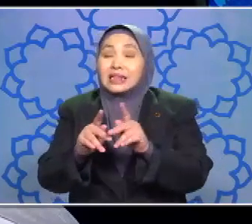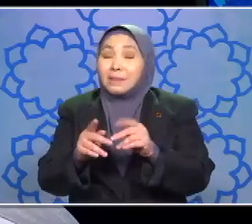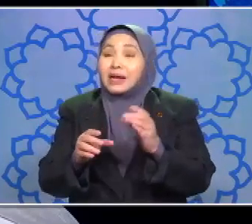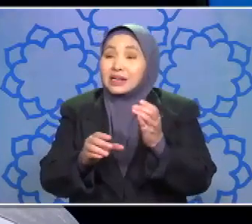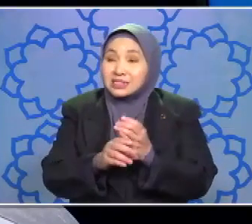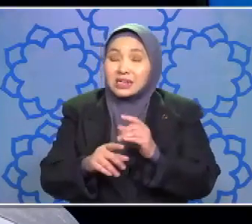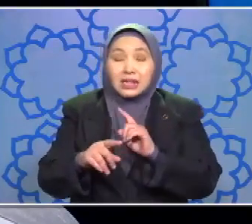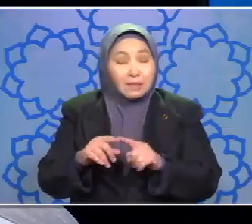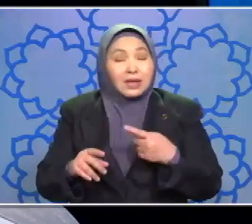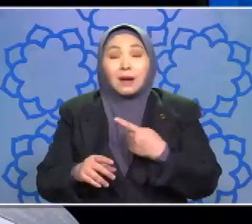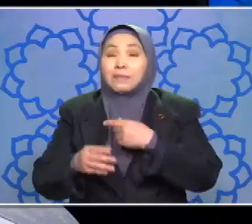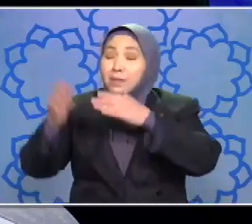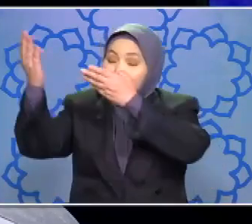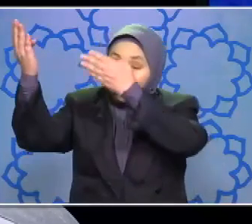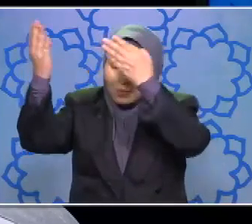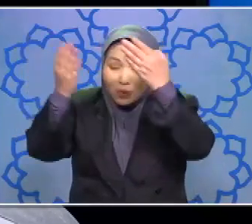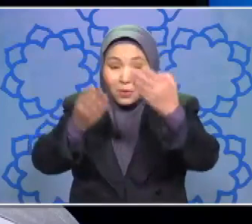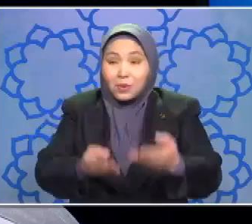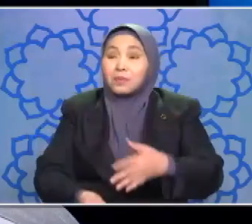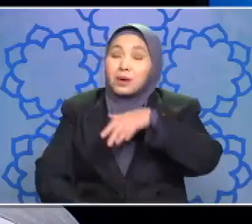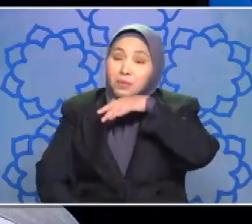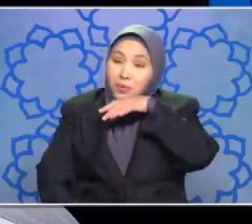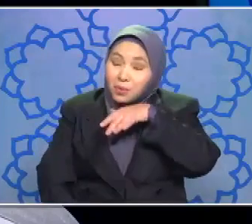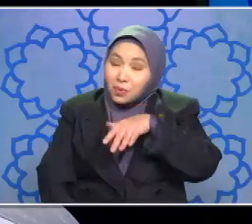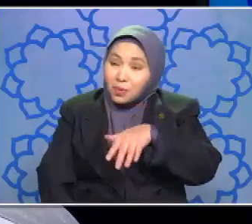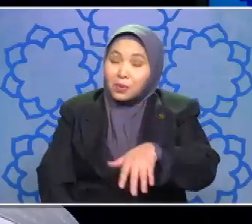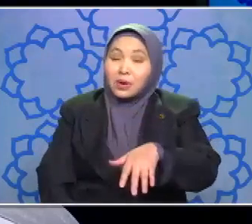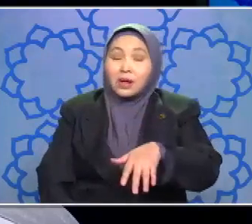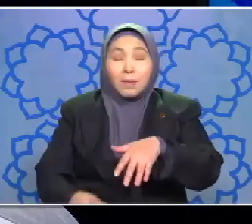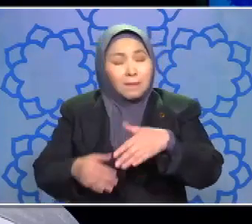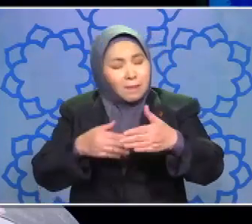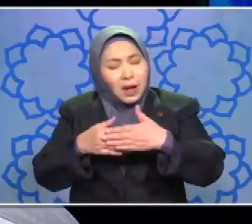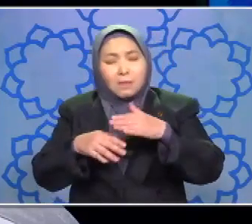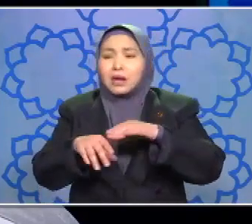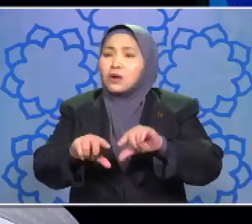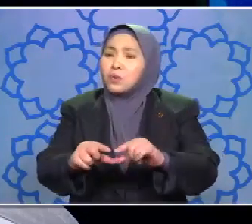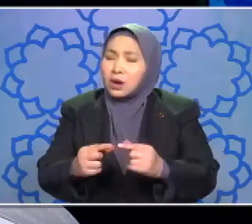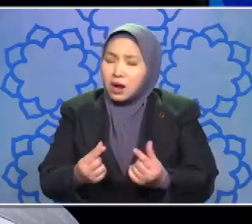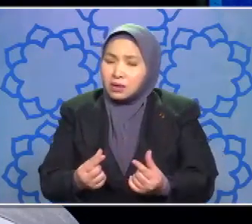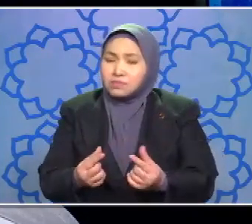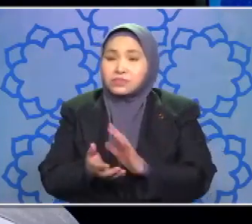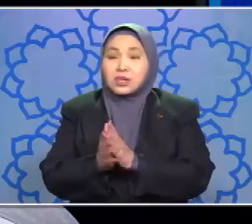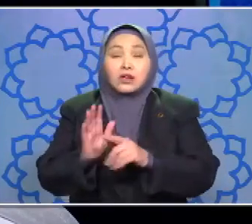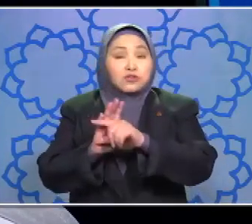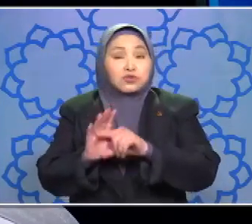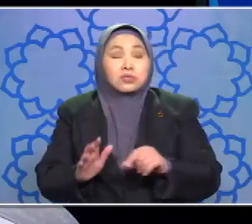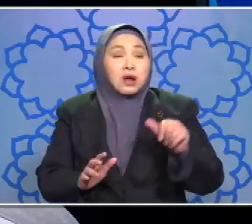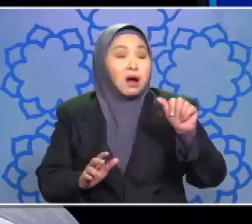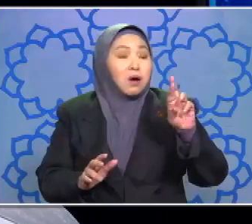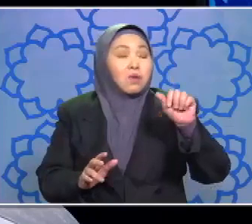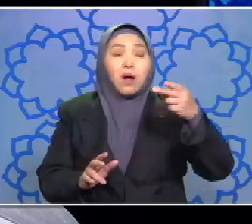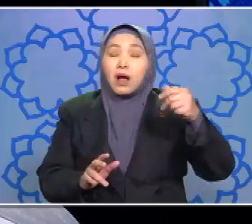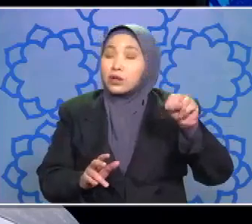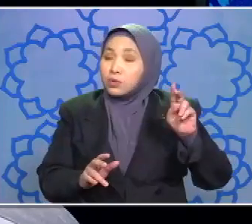anzalna, dan kami menurunkan kepadamu wahai Muhammad az-zikr, merujuk kembali kepada Al-Quran, Ustaz, ya. Yes. Jadi surah Ar-Ra'du Allah cakap az-zikr,